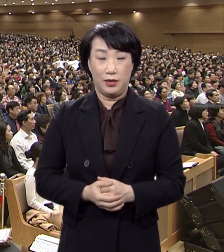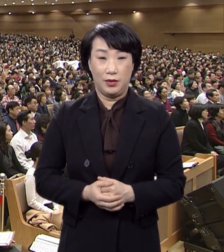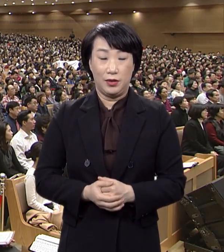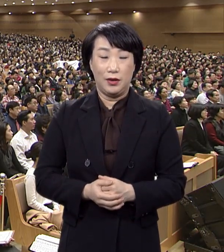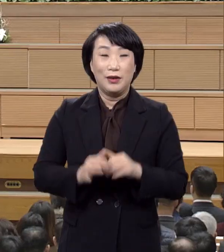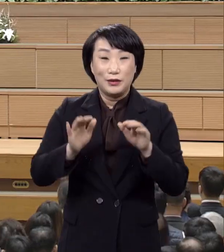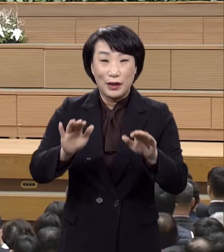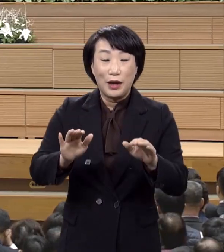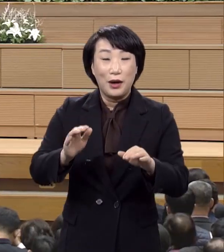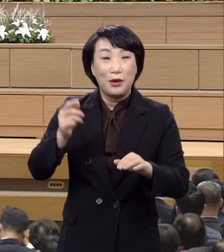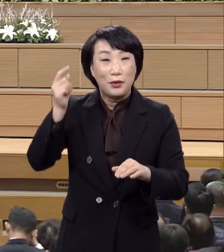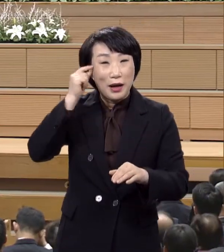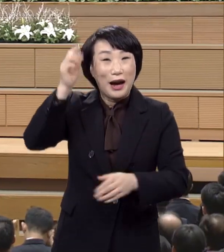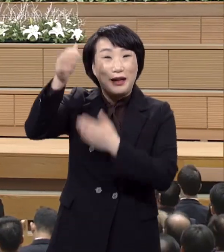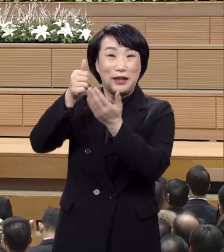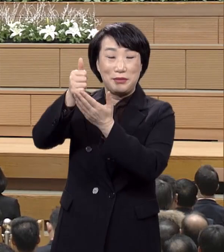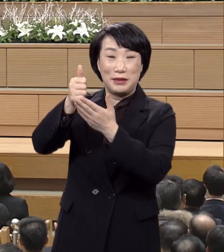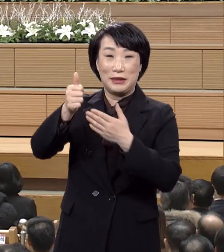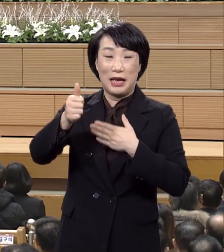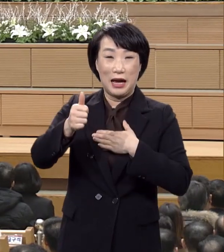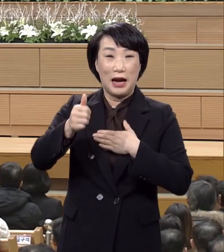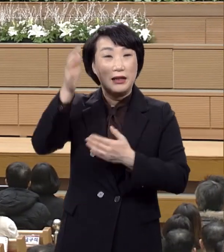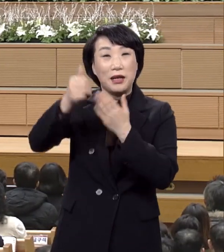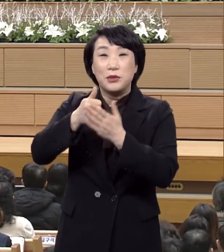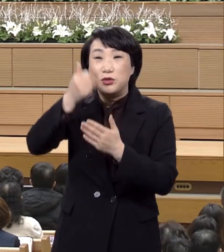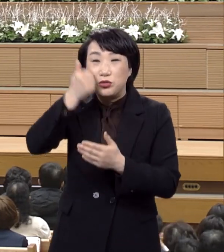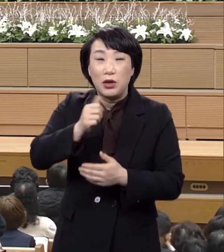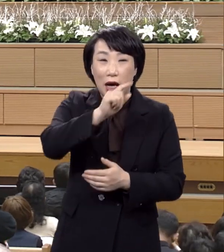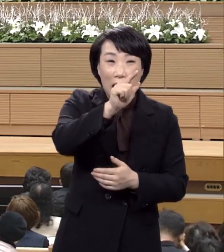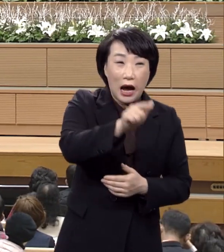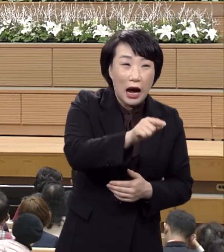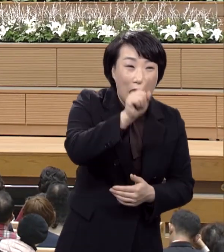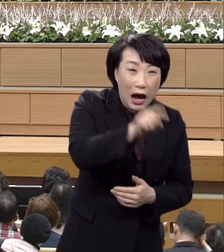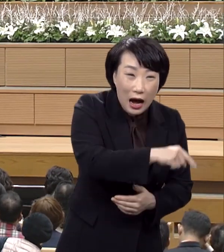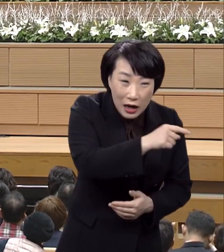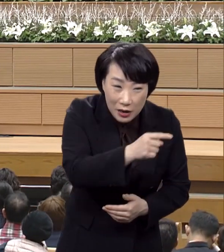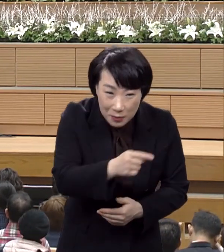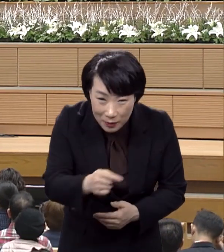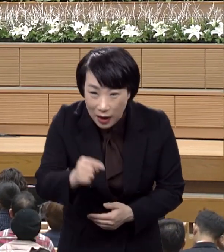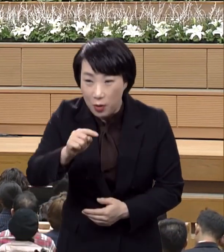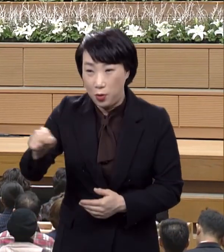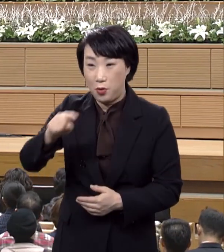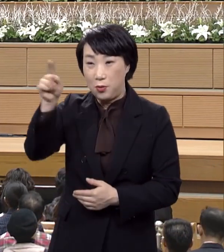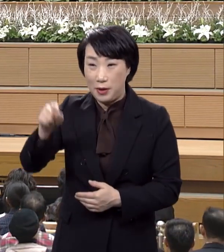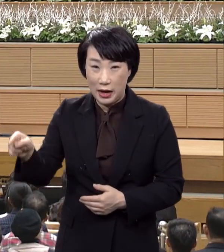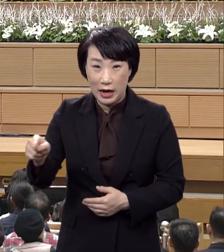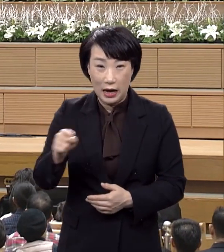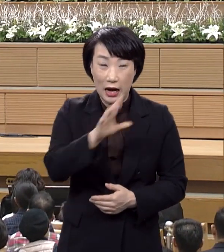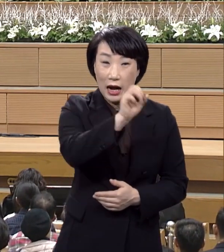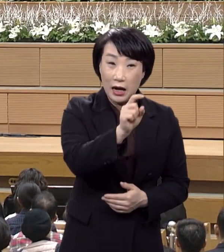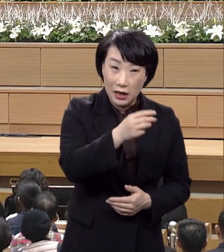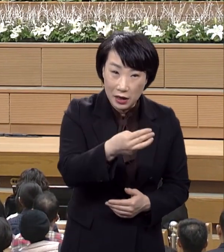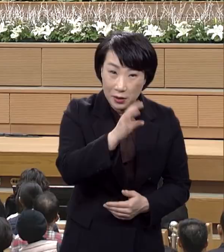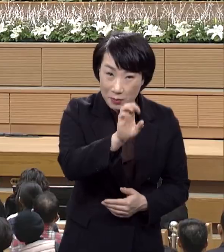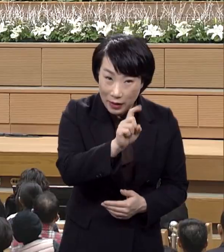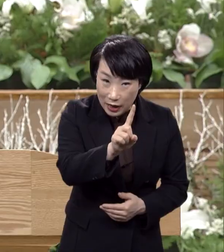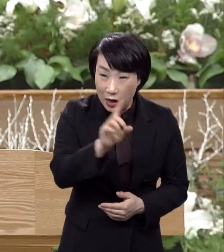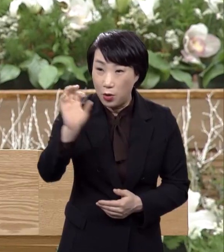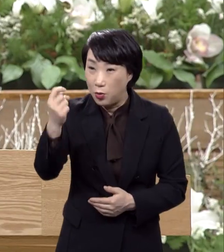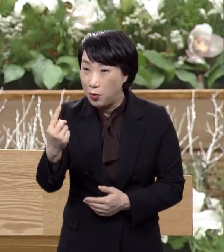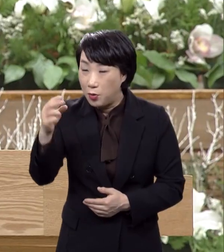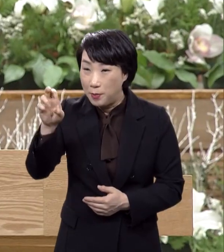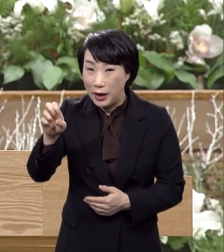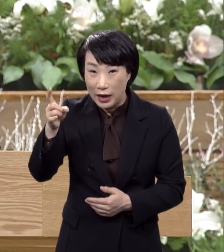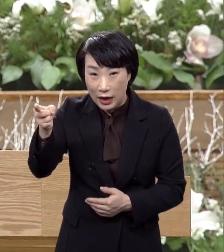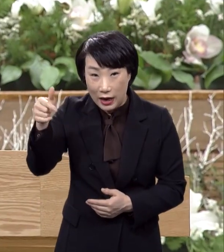하나님이 왜 나는 알파와 오메가다, 나는 처음과 나중이요